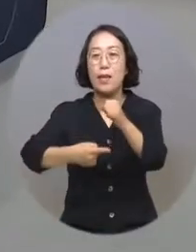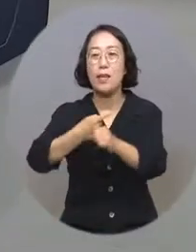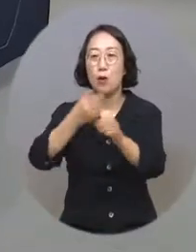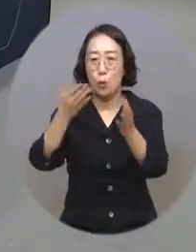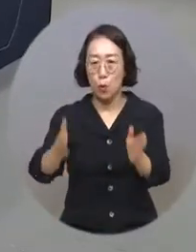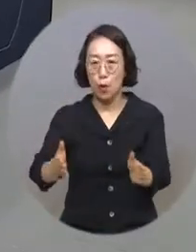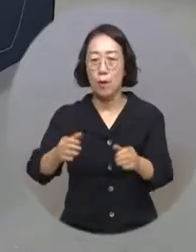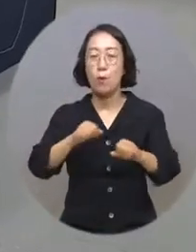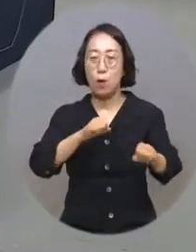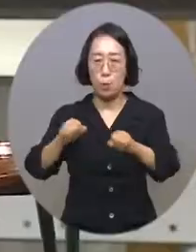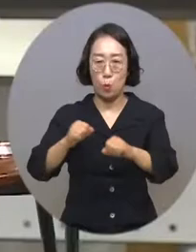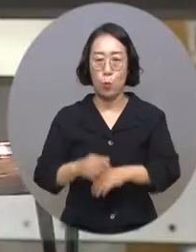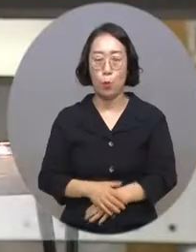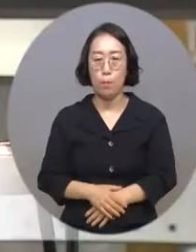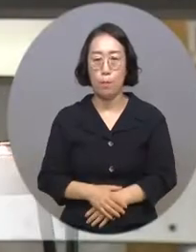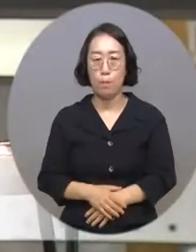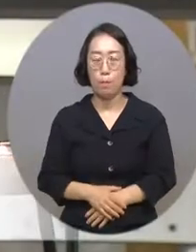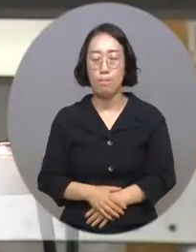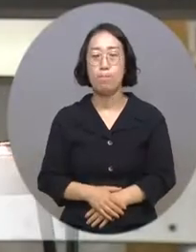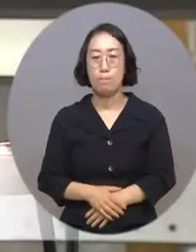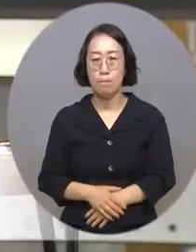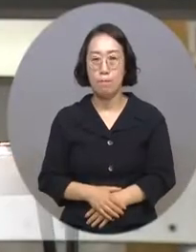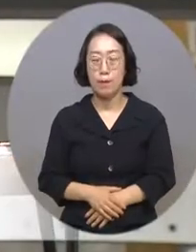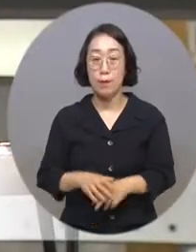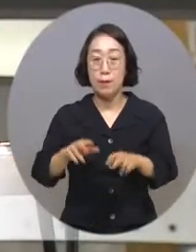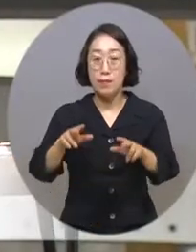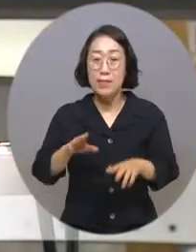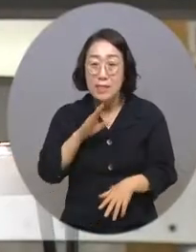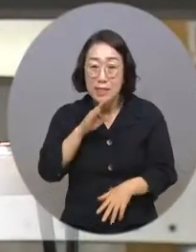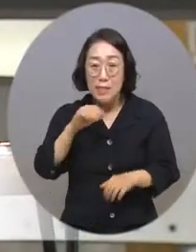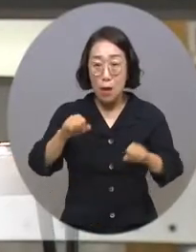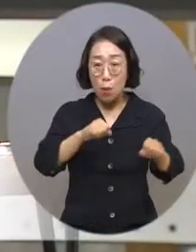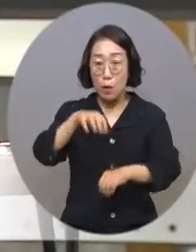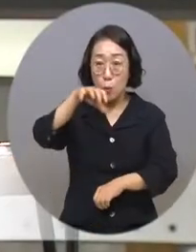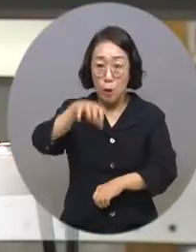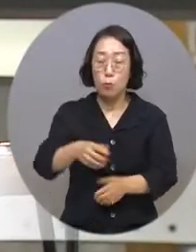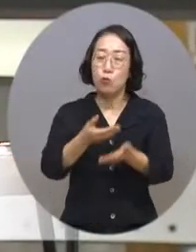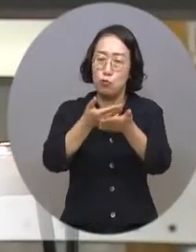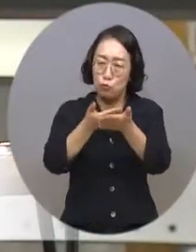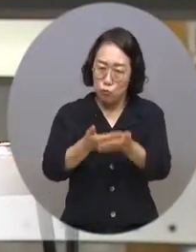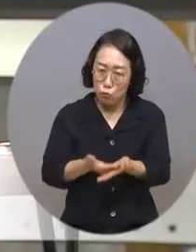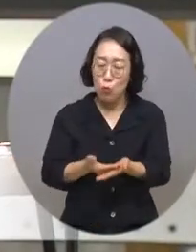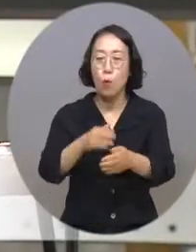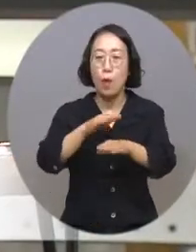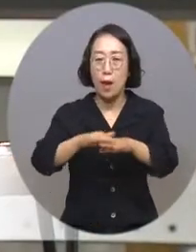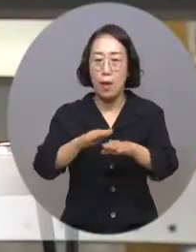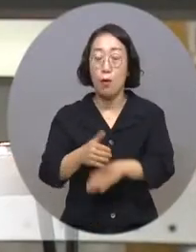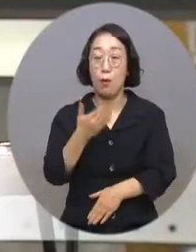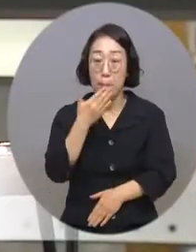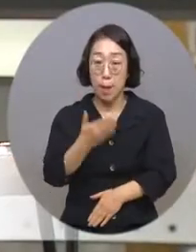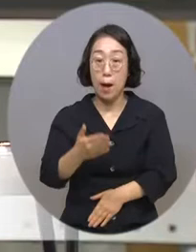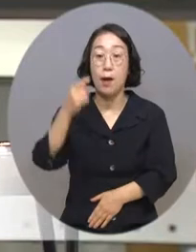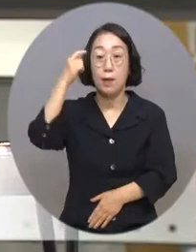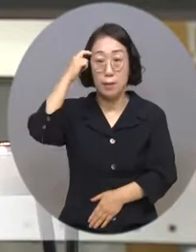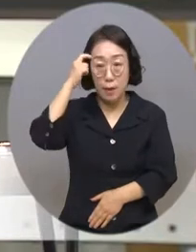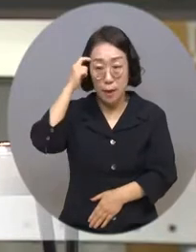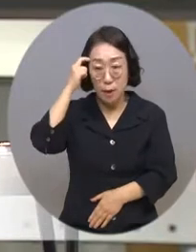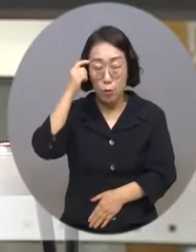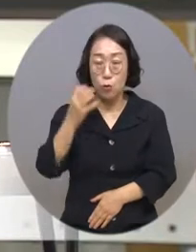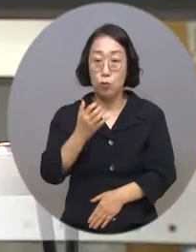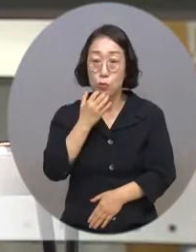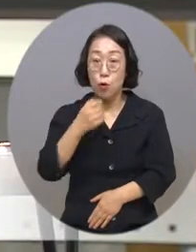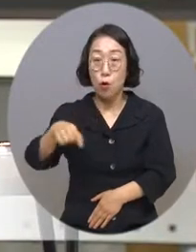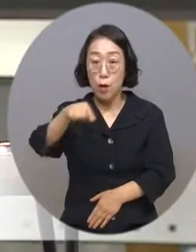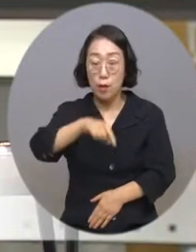입니다 아무래도 현장에 답이 있다 라는 그런 어떤 마음을 가지고 더 우리 서울시의